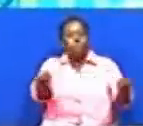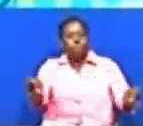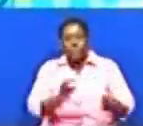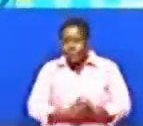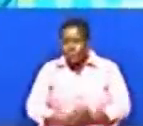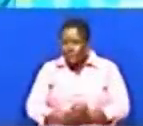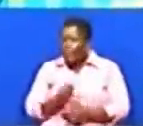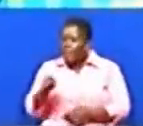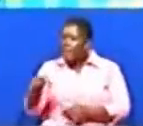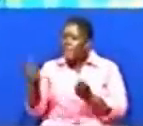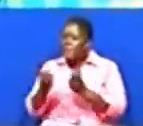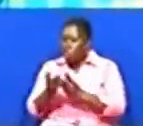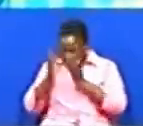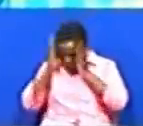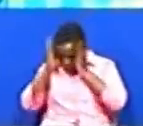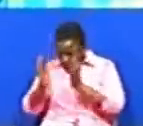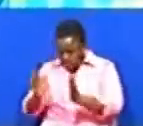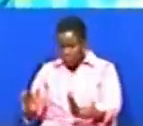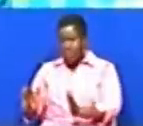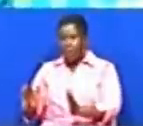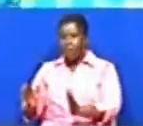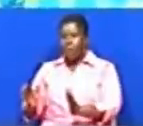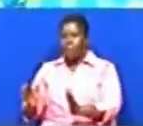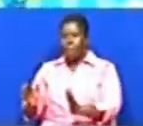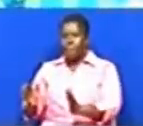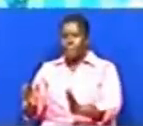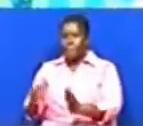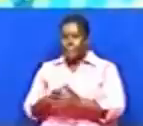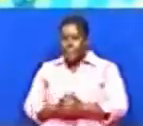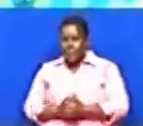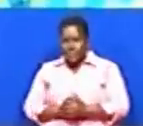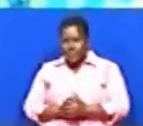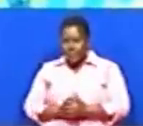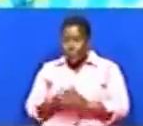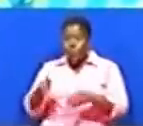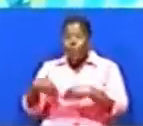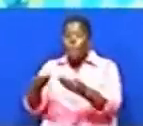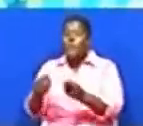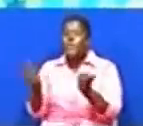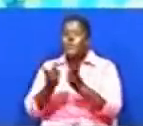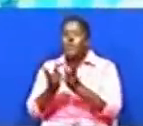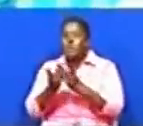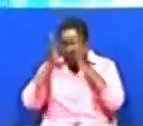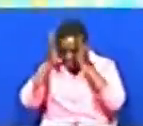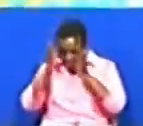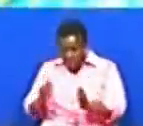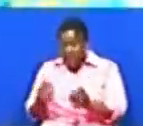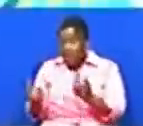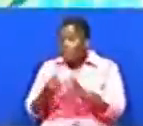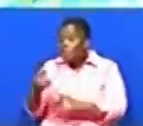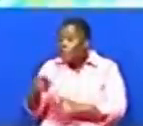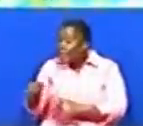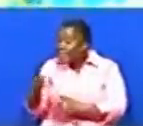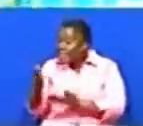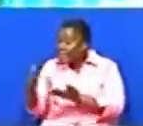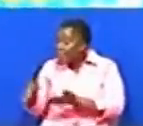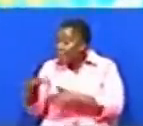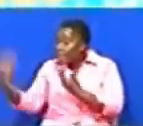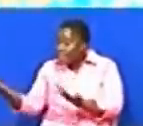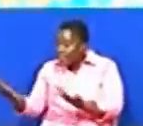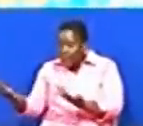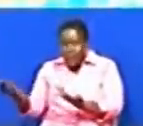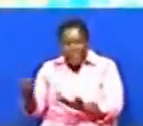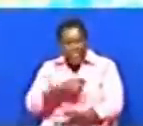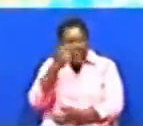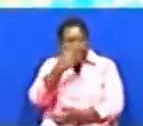Yaani iwe na nidhamu, yani imewekwa kama nidhamu kwa sababu ya viongozi wa mila. Imewekwa kama nidhamu kwa sababu kama hii hamna,